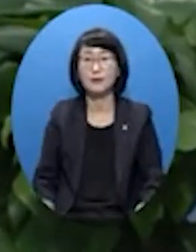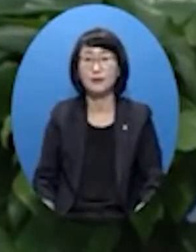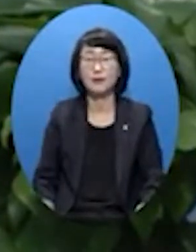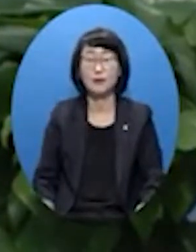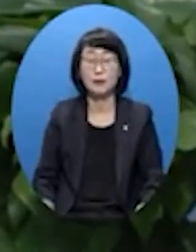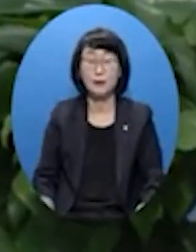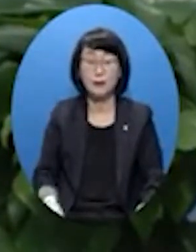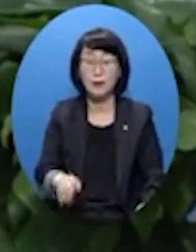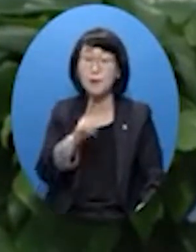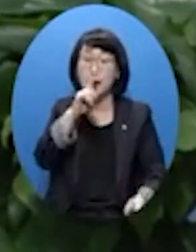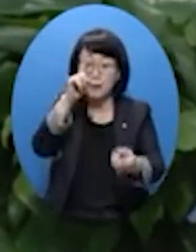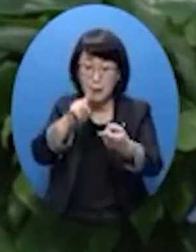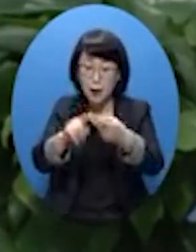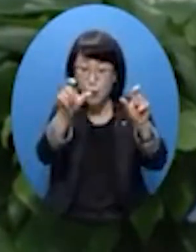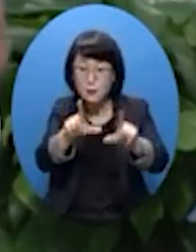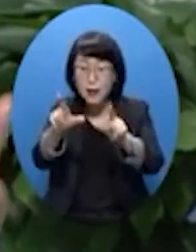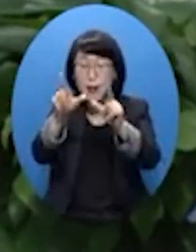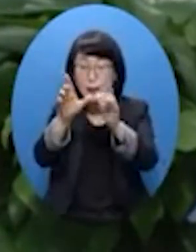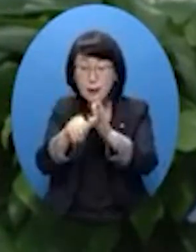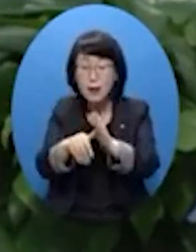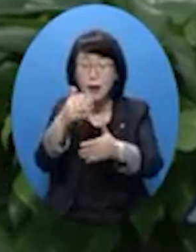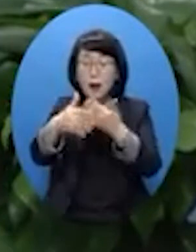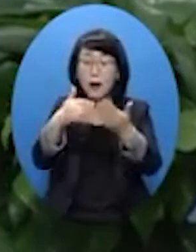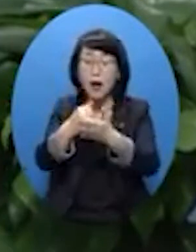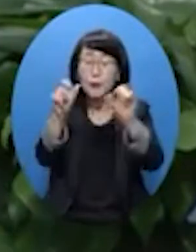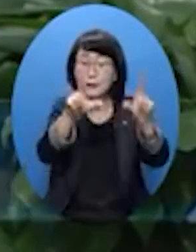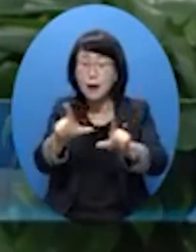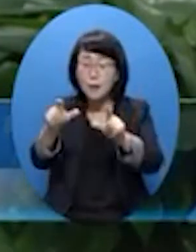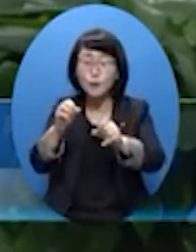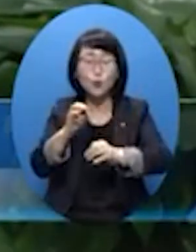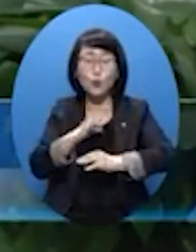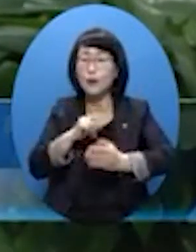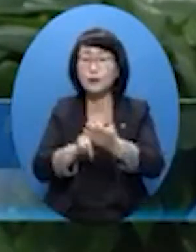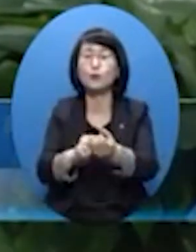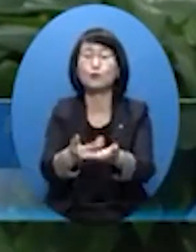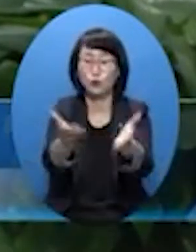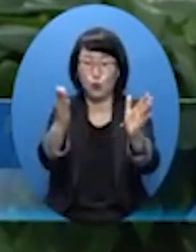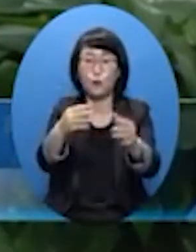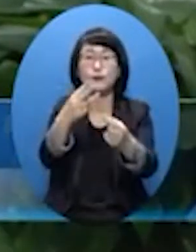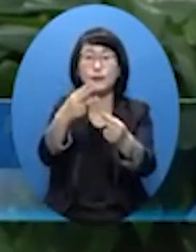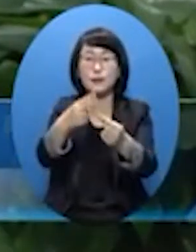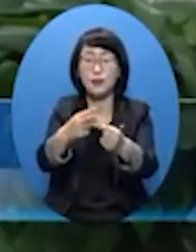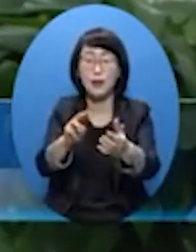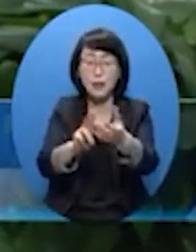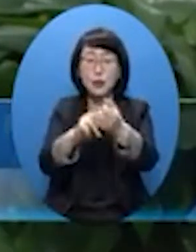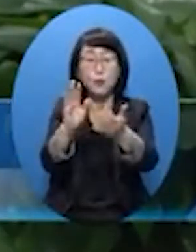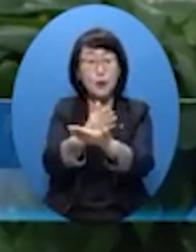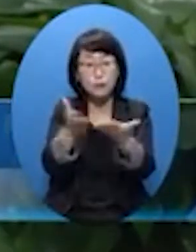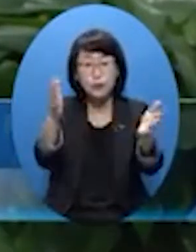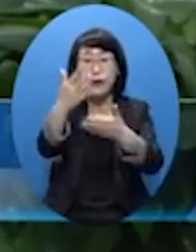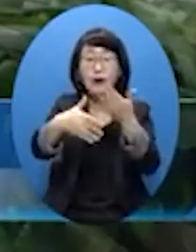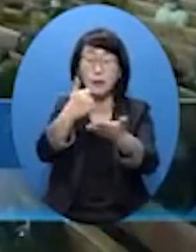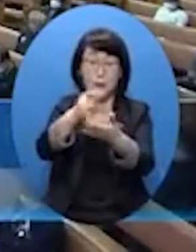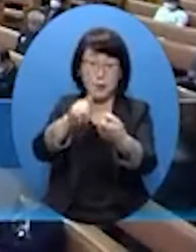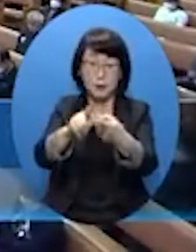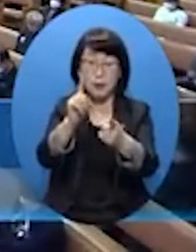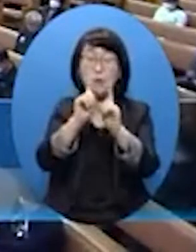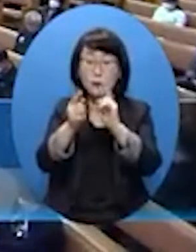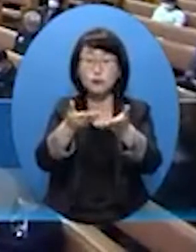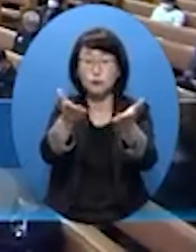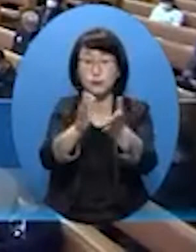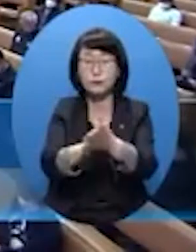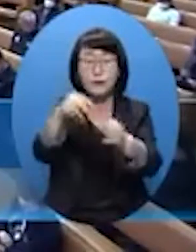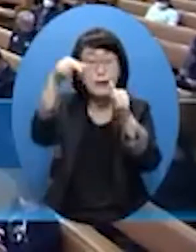그렇게 될 때 주님께서 우리 삶의 놀라온 기적을 베풀어 주십니다 셋째로 기자들도 붙인 한함 에 대해서 말씀을 나눕니다